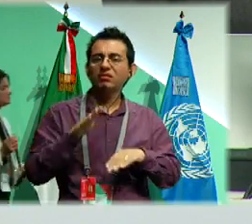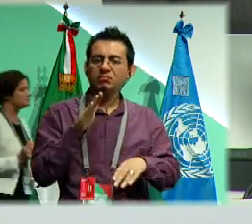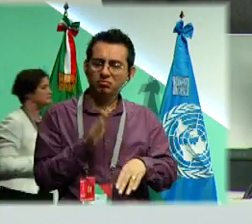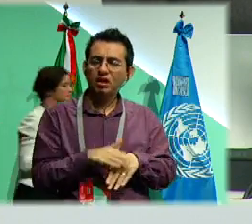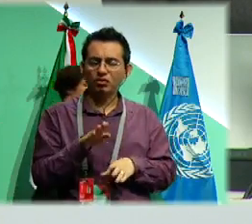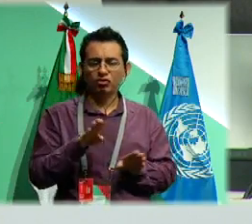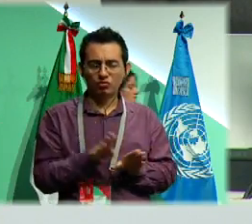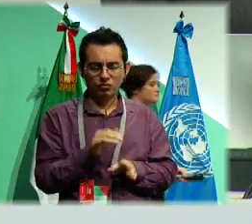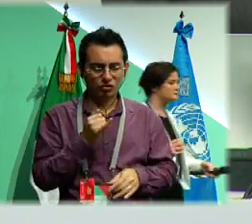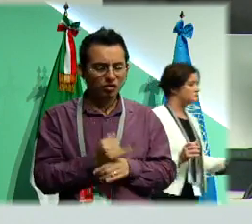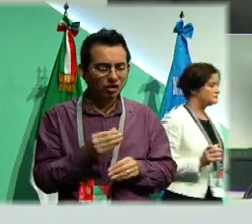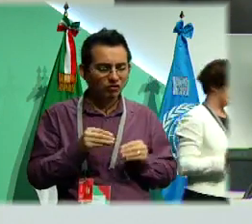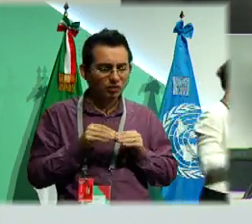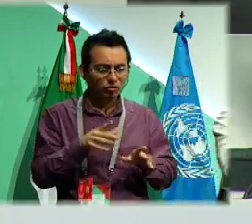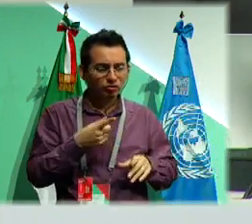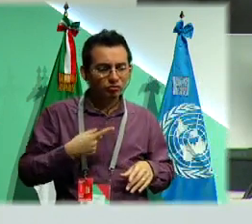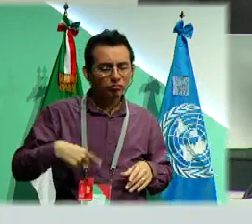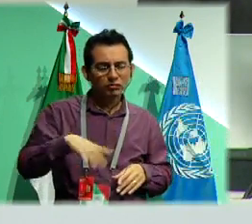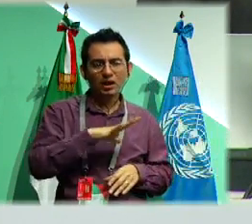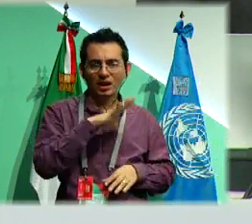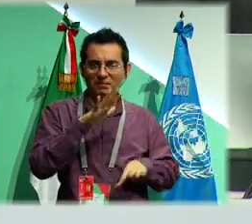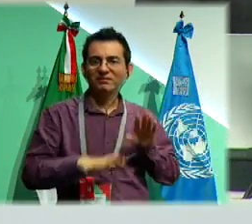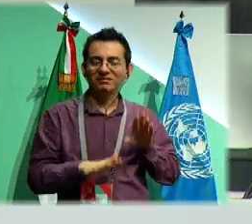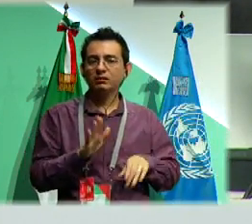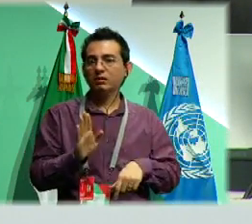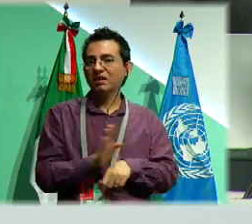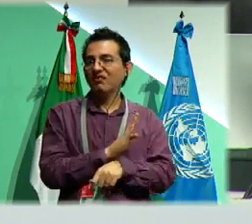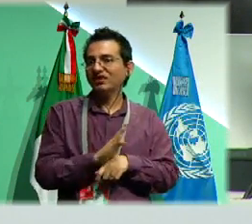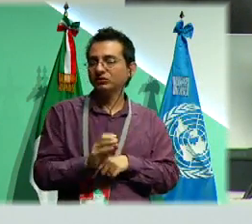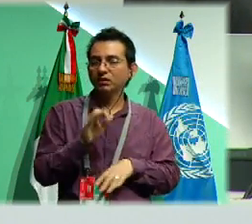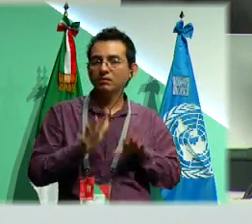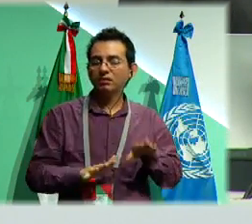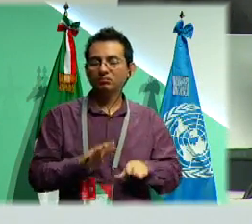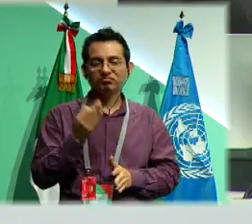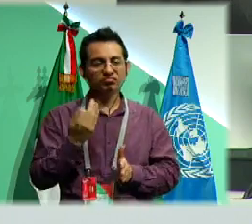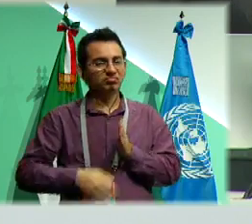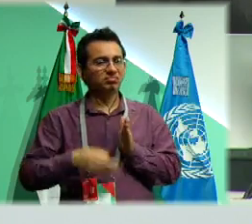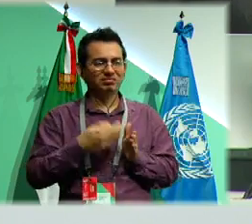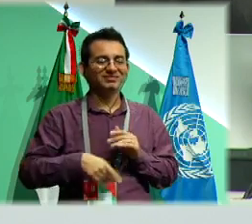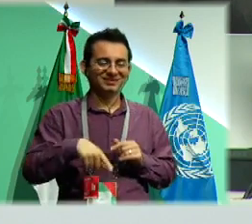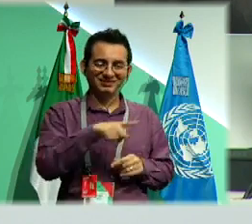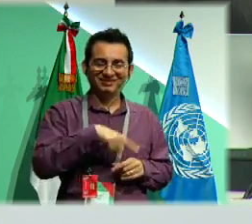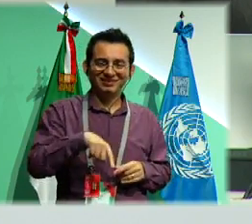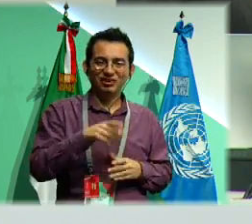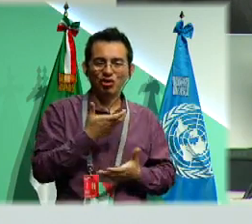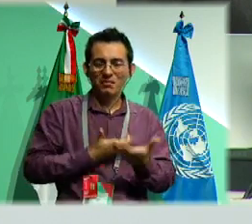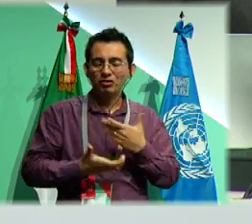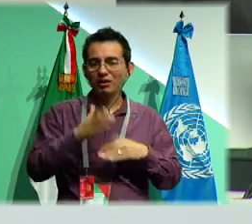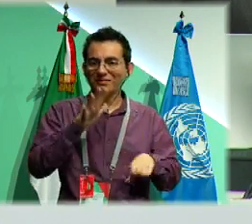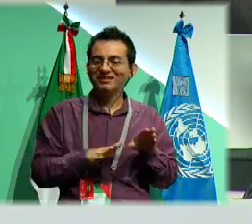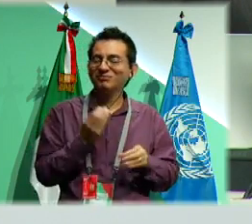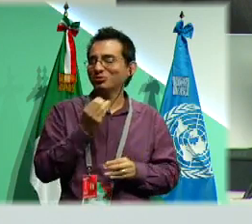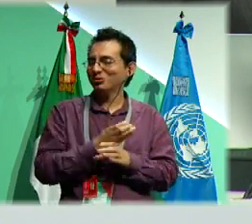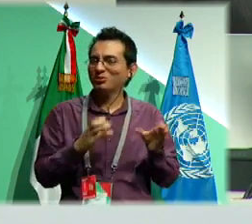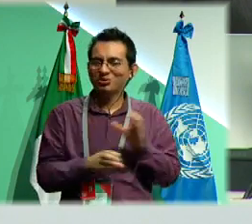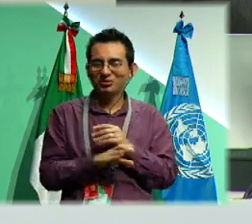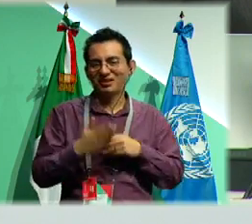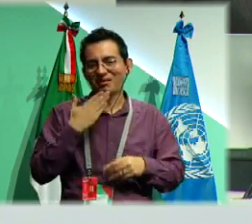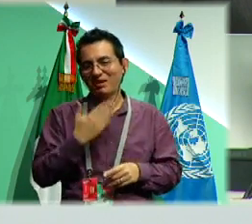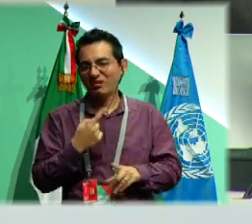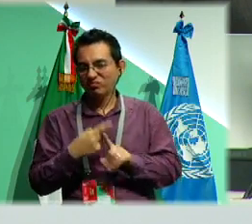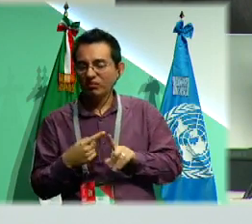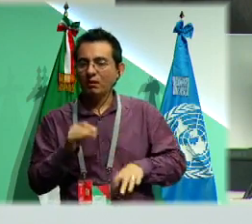qu'il s'agirait de mieux informer sur les bénéfices du commerce, parce que le commerce en apporte énormément. Et je crois pas qu'on ne peut pas séparer la question Internet